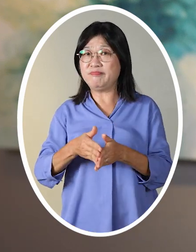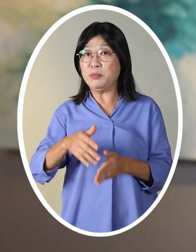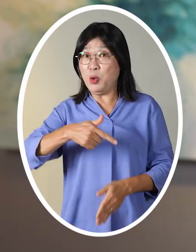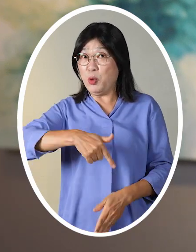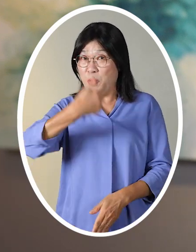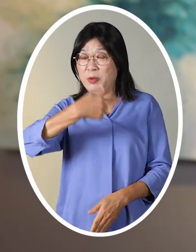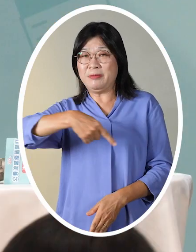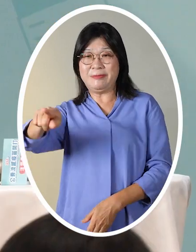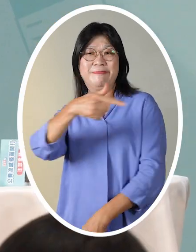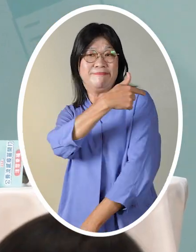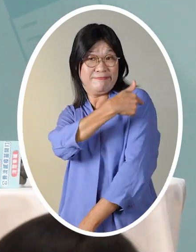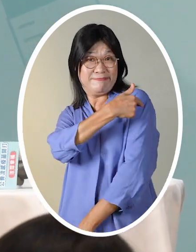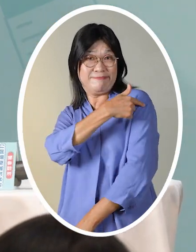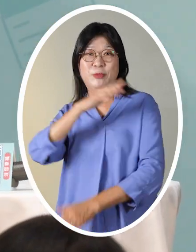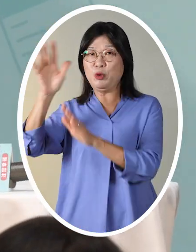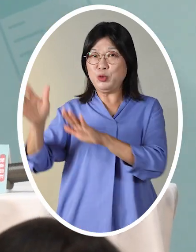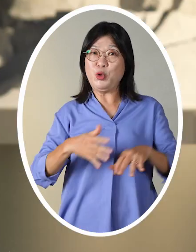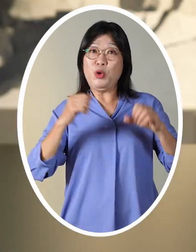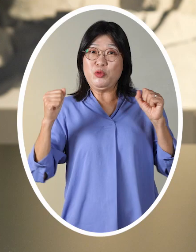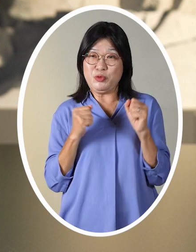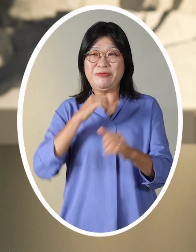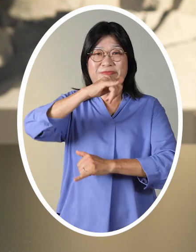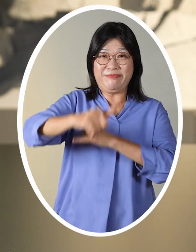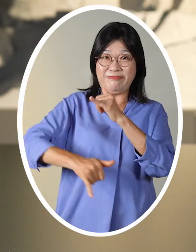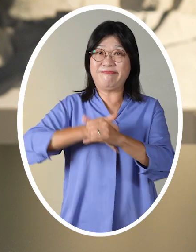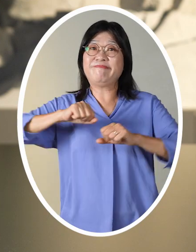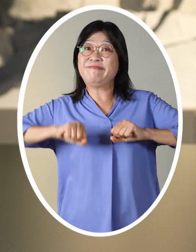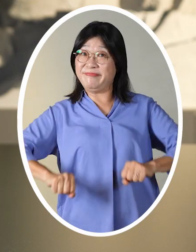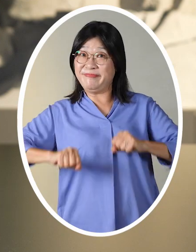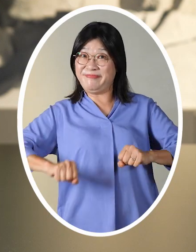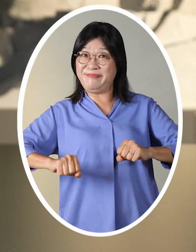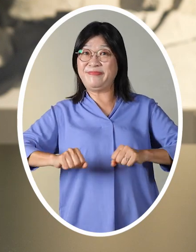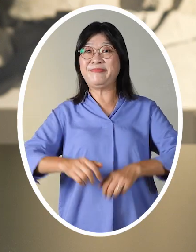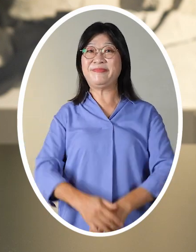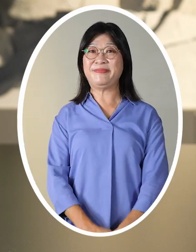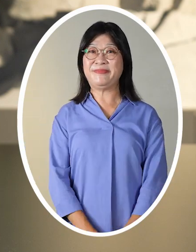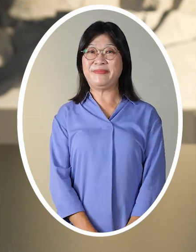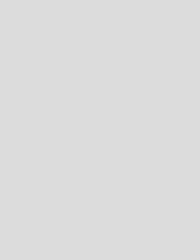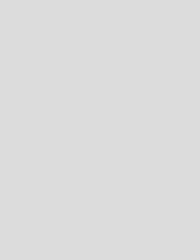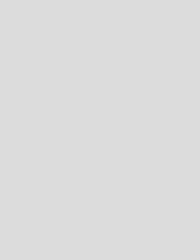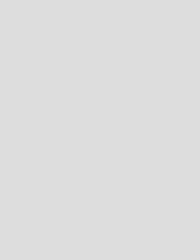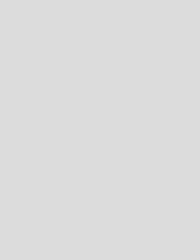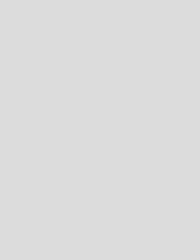球菌疫苗哦，赶快打疫苗，大家和我一起健康过秋冬。